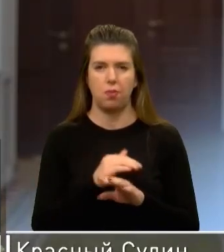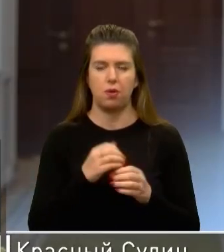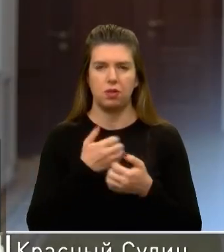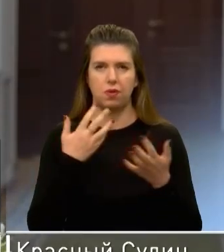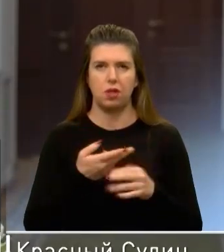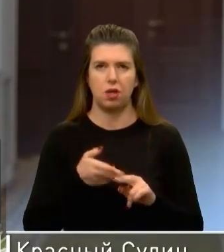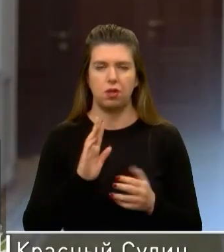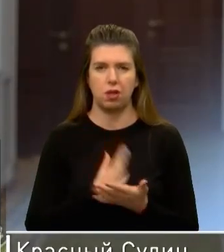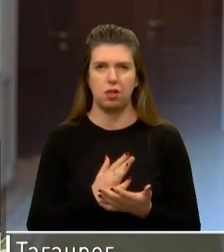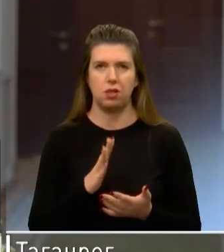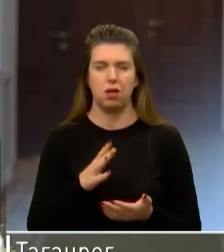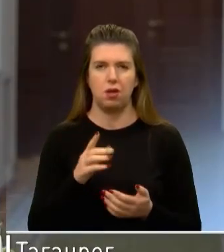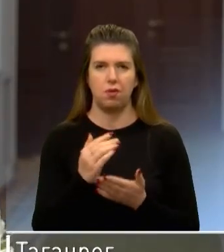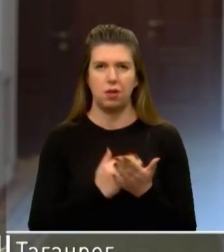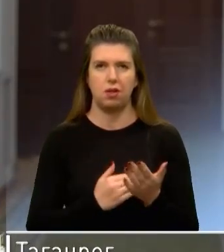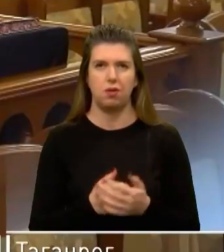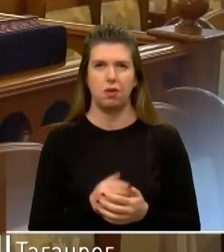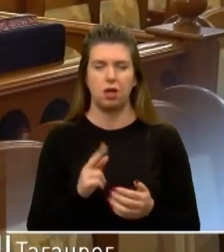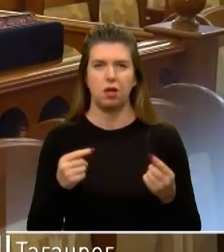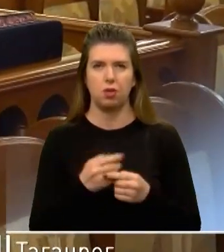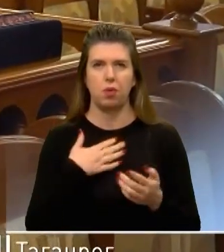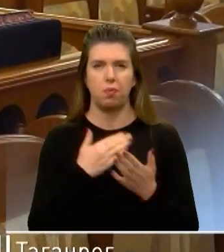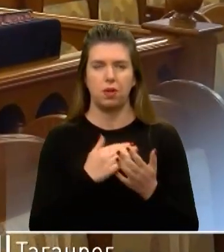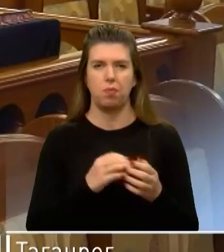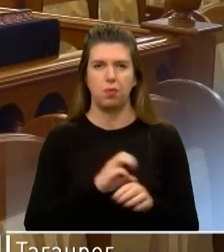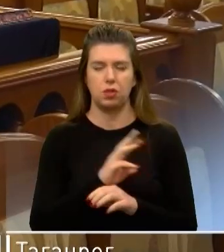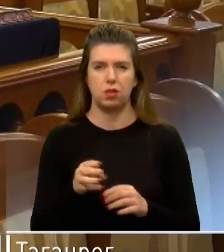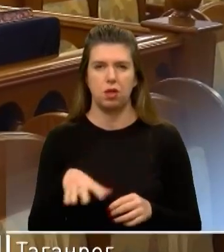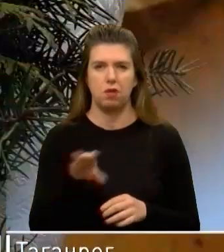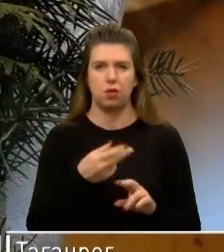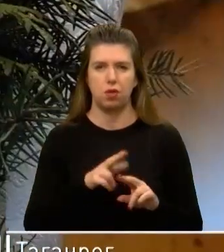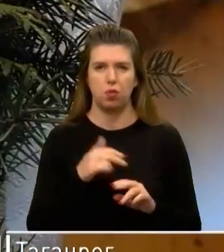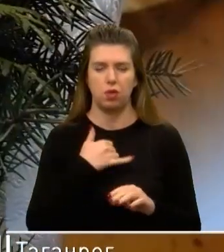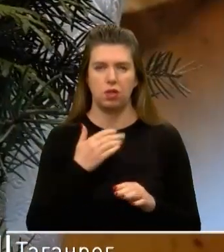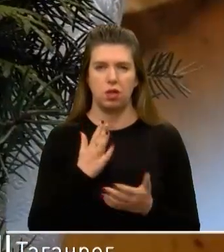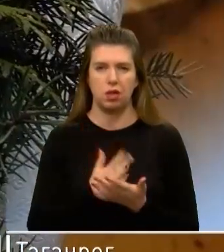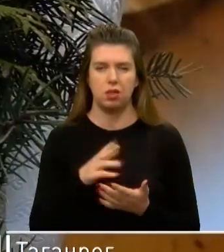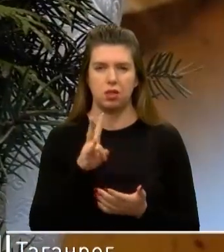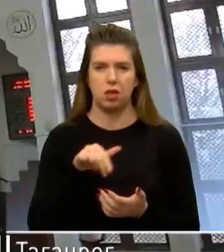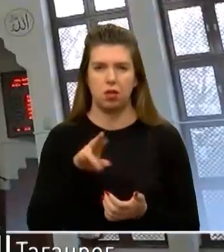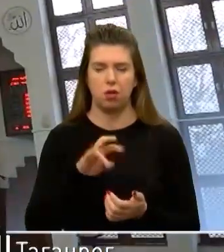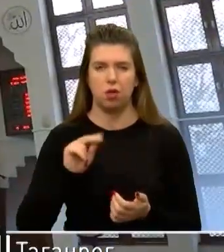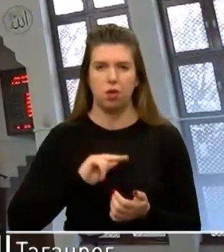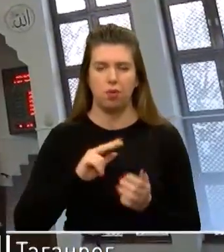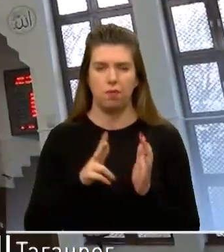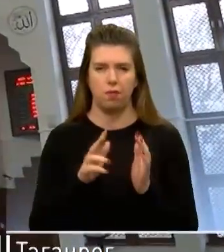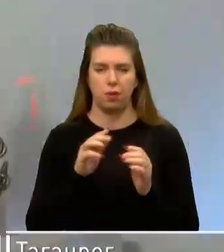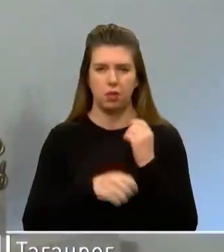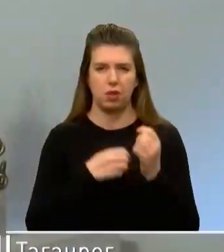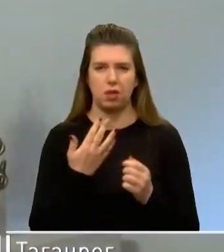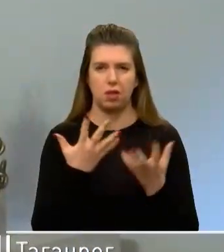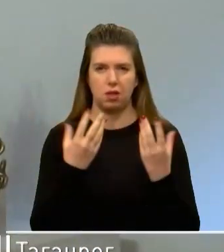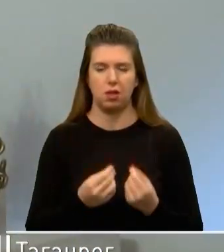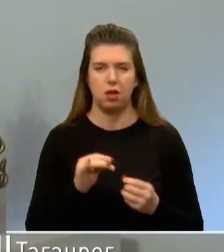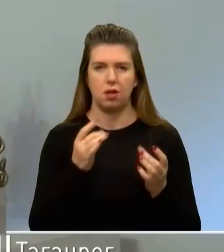который есть в том ги и вот как раз мой сюжет посвящен конфессиям которые у нас существуют на Дану Мы работали над этим материалом несколько